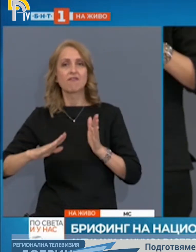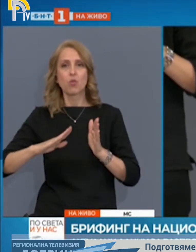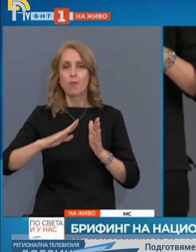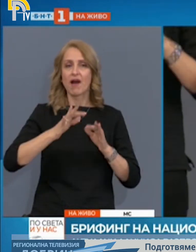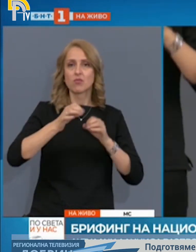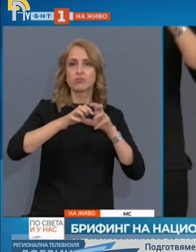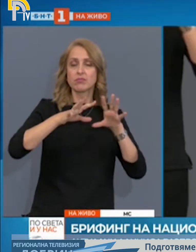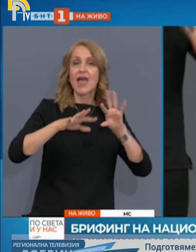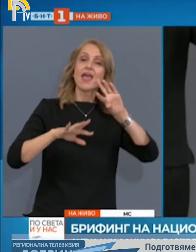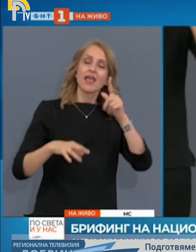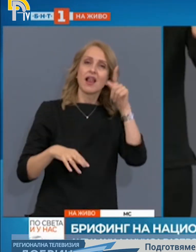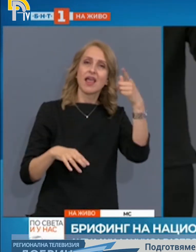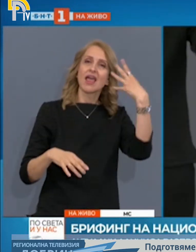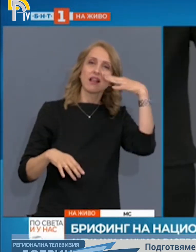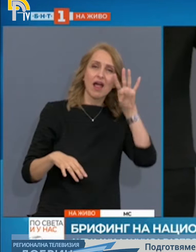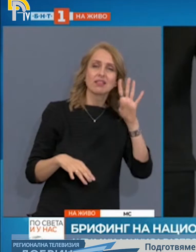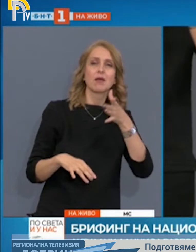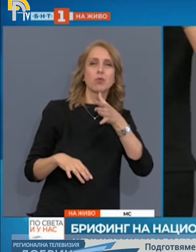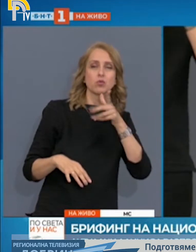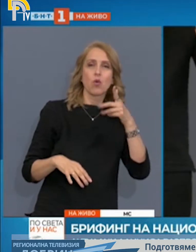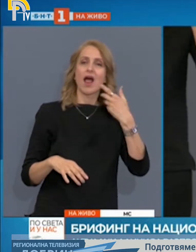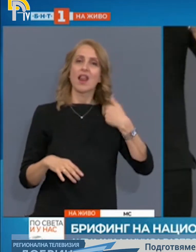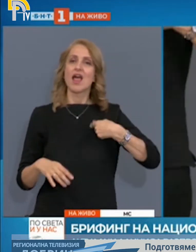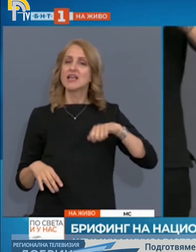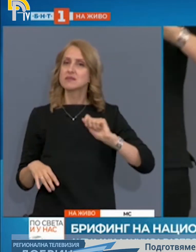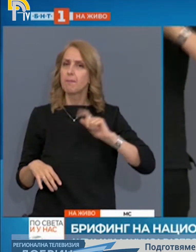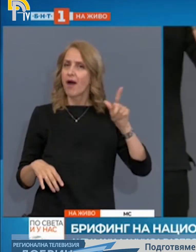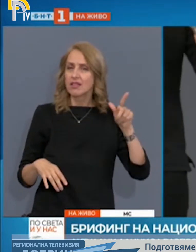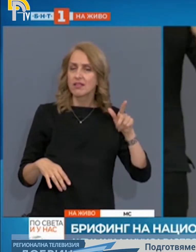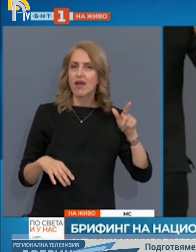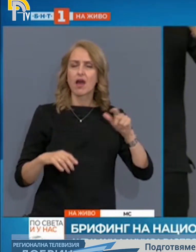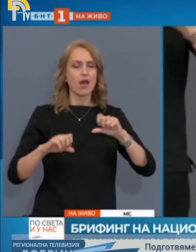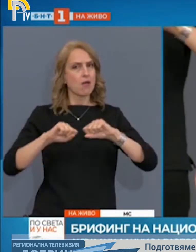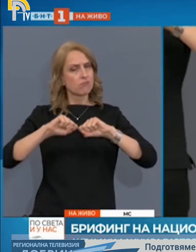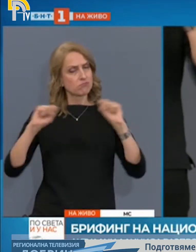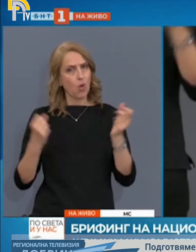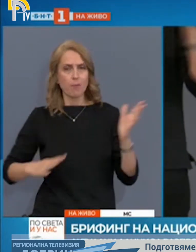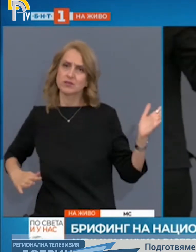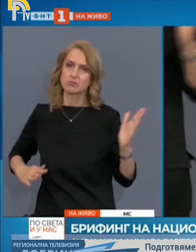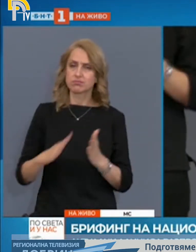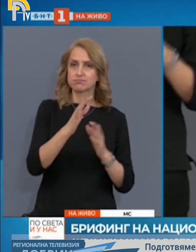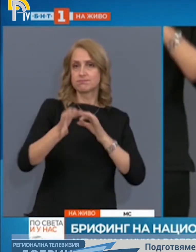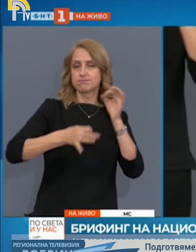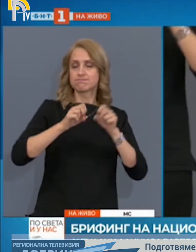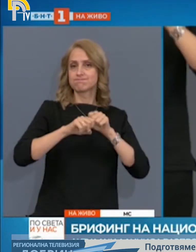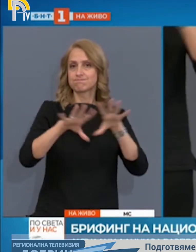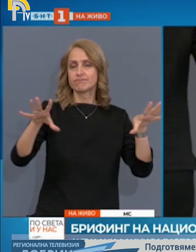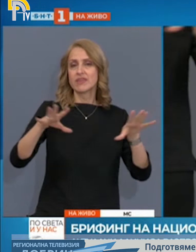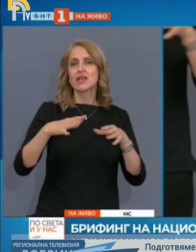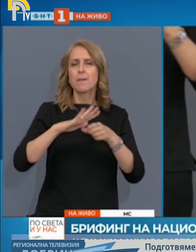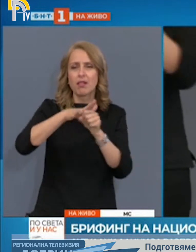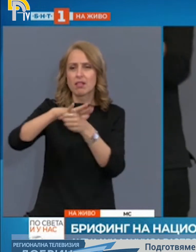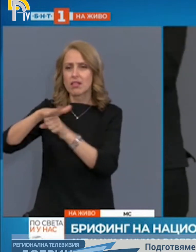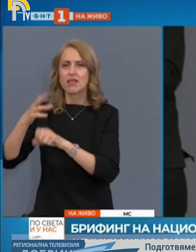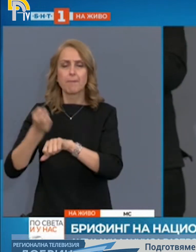модела на Ирландия, Португалия и Испания с значително експоненциално нарастване, напълване на болниците